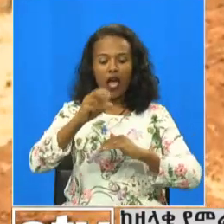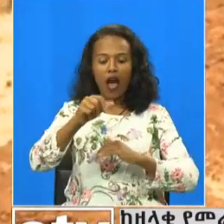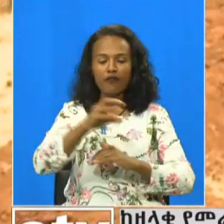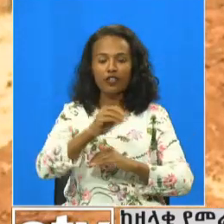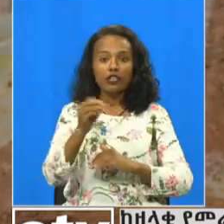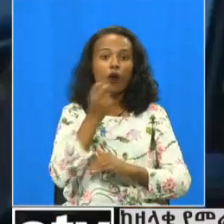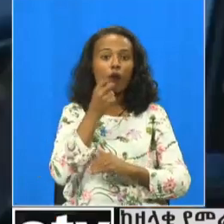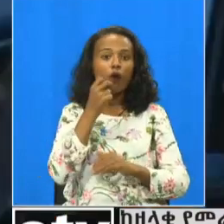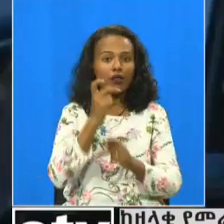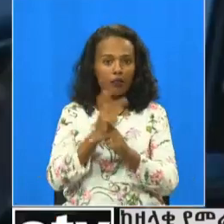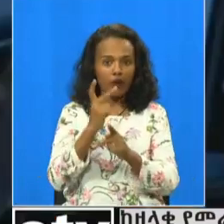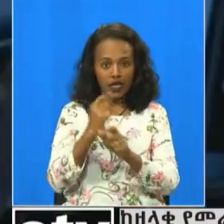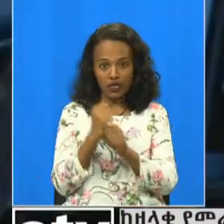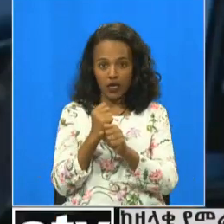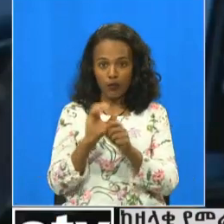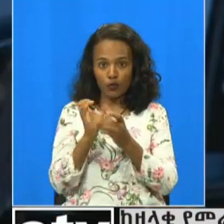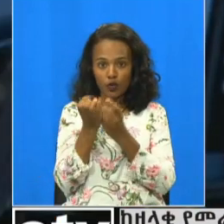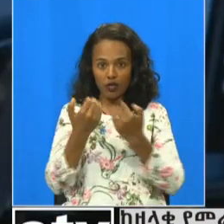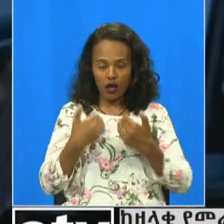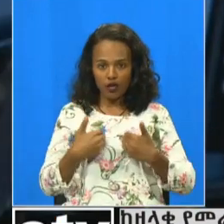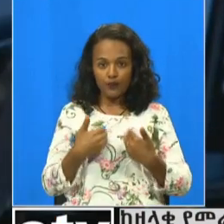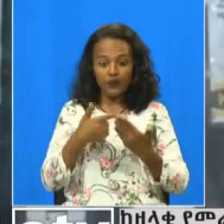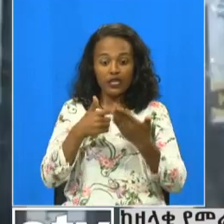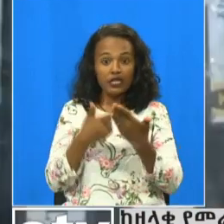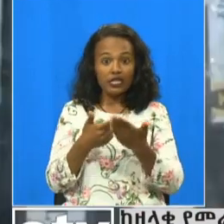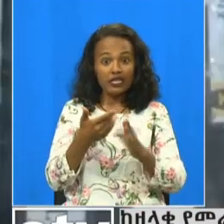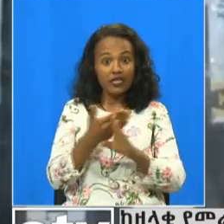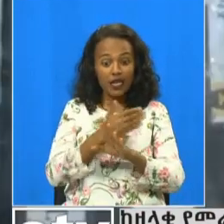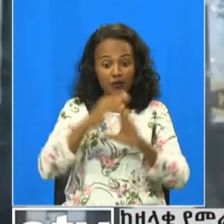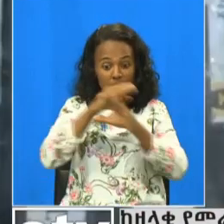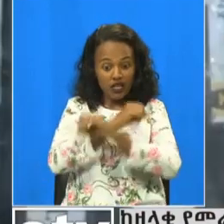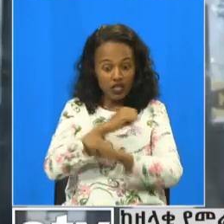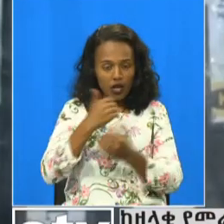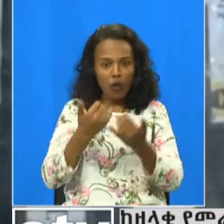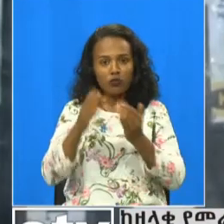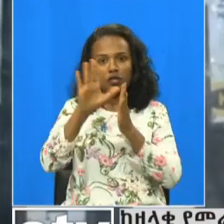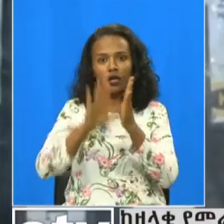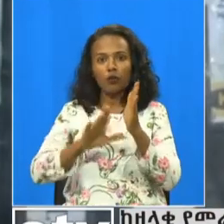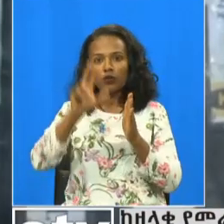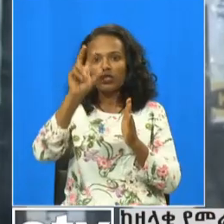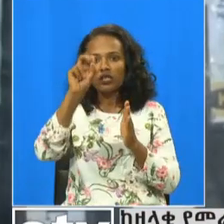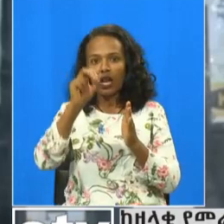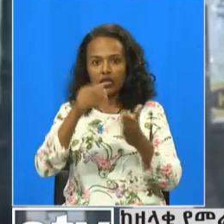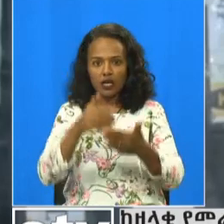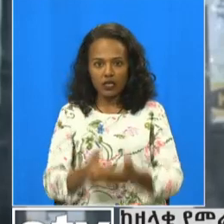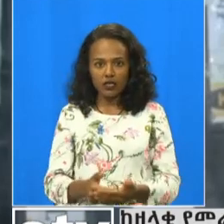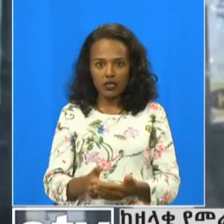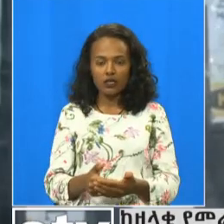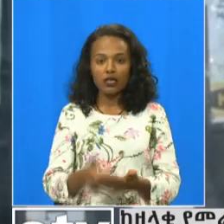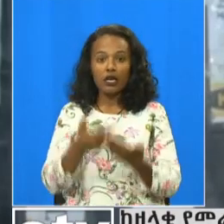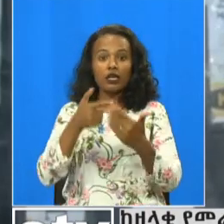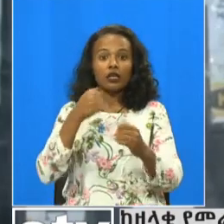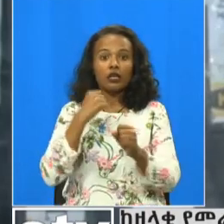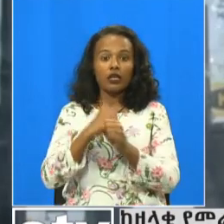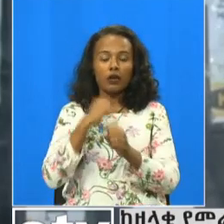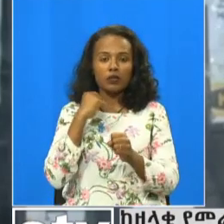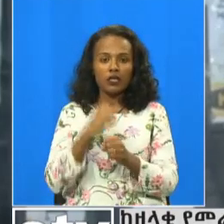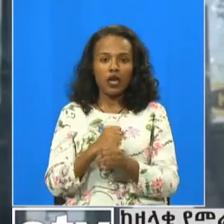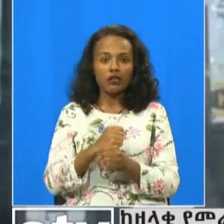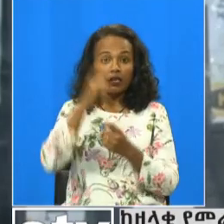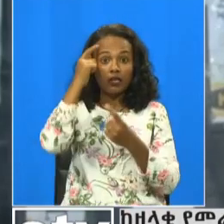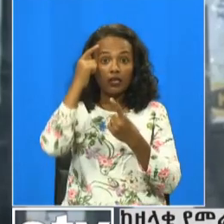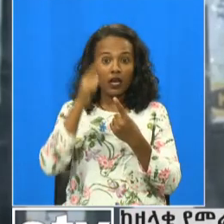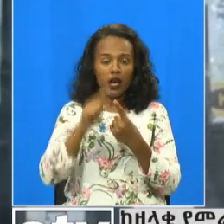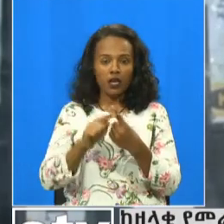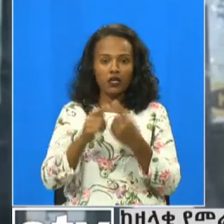ጥበቃ የተሰራበት ሁኔታዎች አሉ። ስለዚህ ቅዱን ስላልጨረስ አሁንም እስከ ግንቦት 30 ድረስ ይሄንን ስራ ለማስከራት ያቀደን